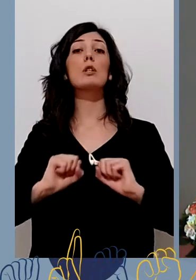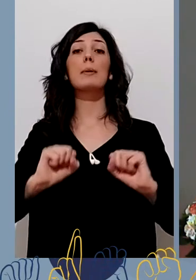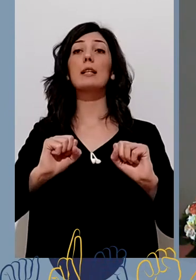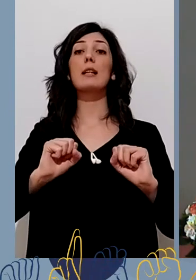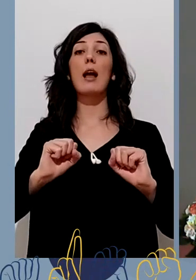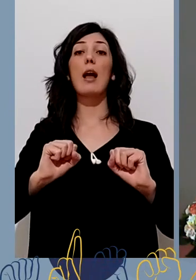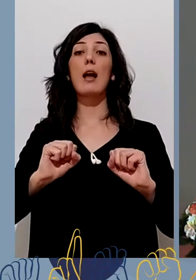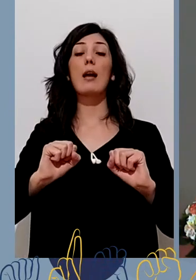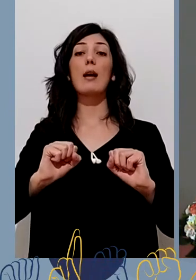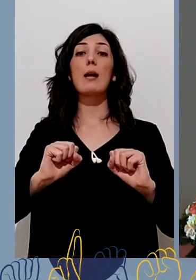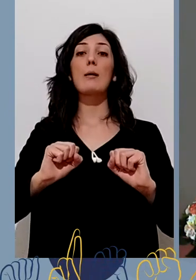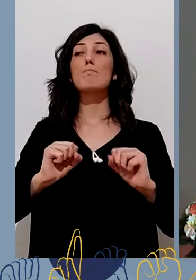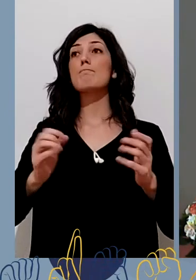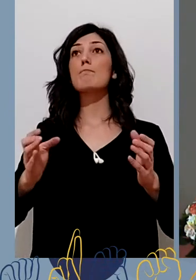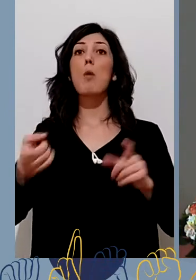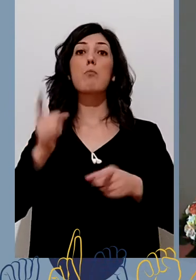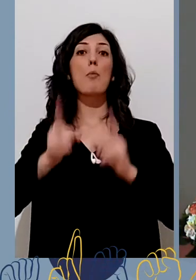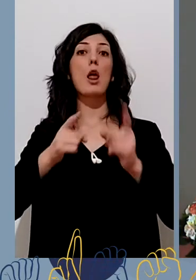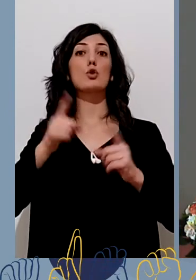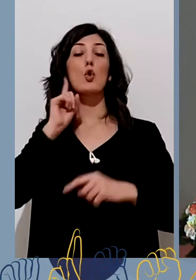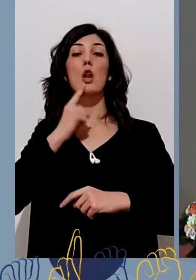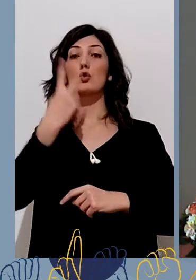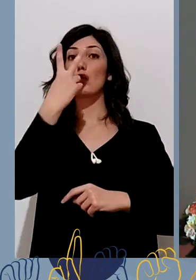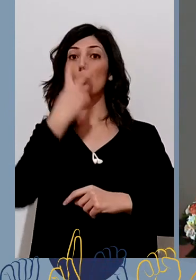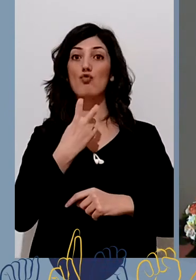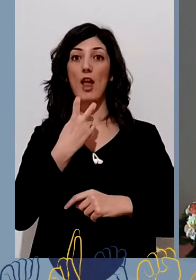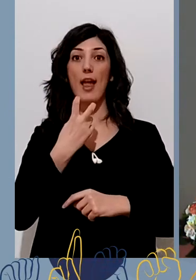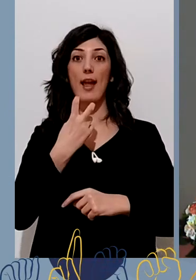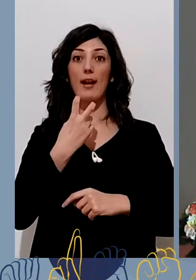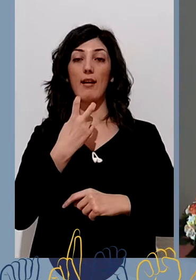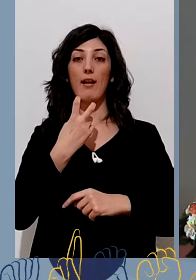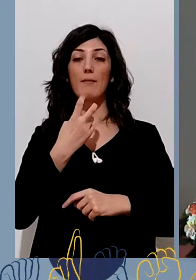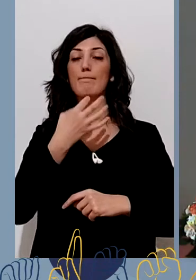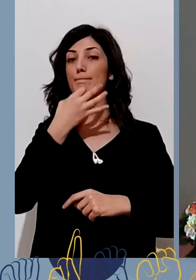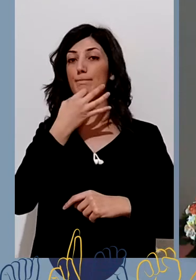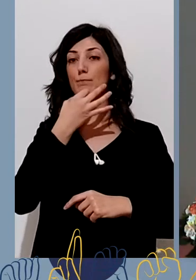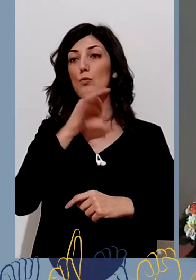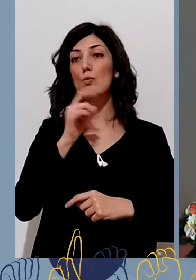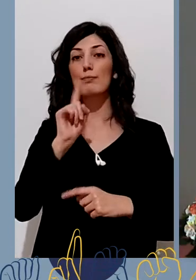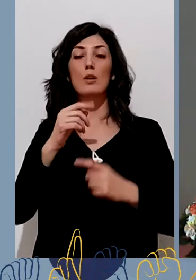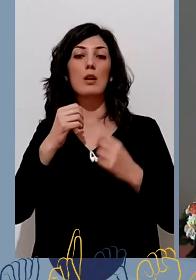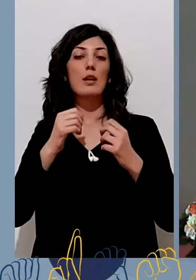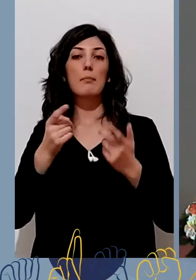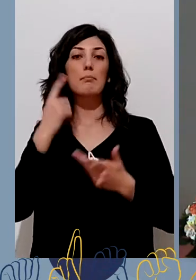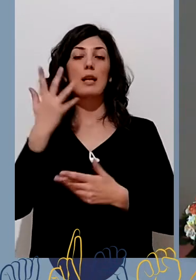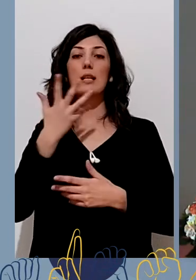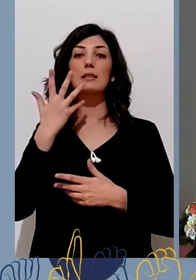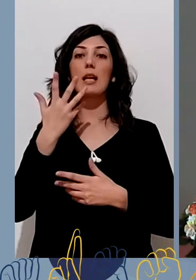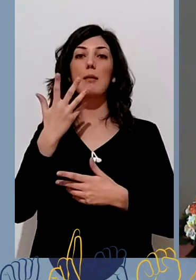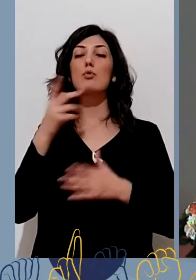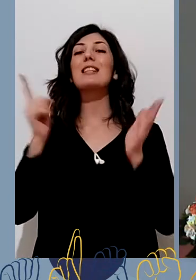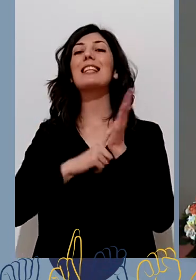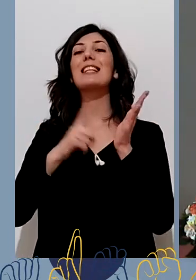della popolazione sordoceca, non aveva la possibilità di riuscire ad avere quei diritti di